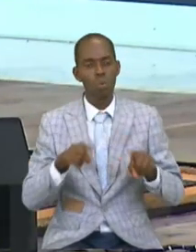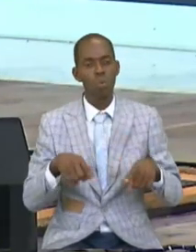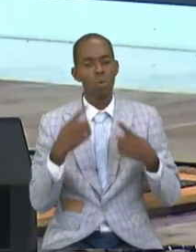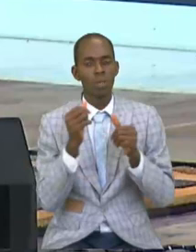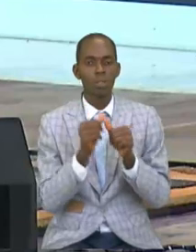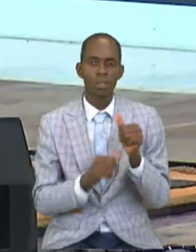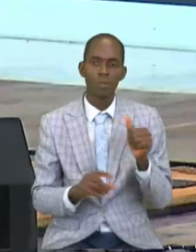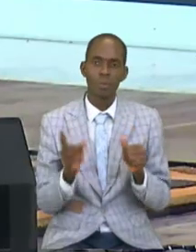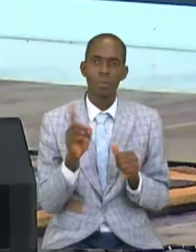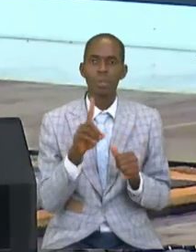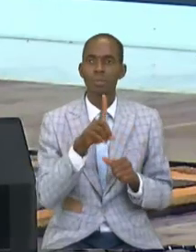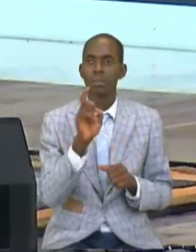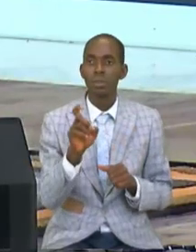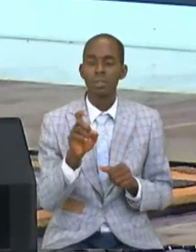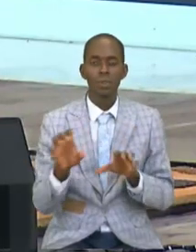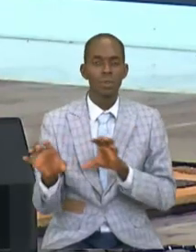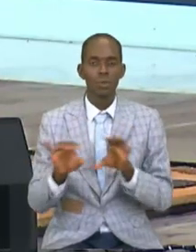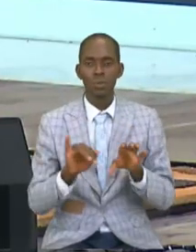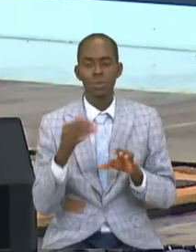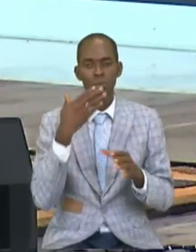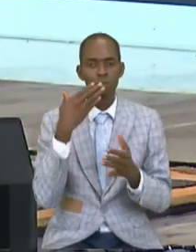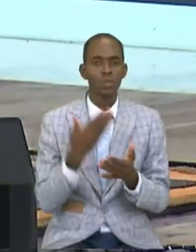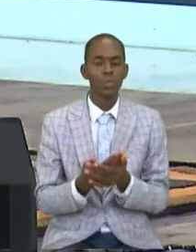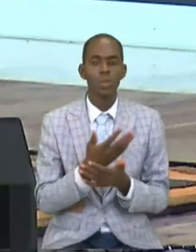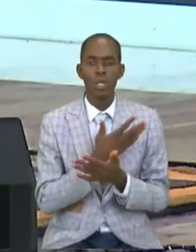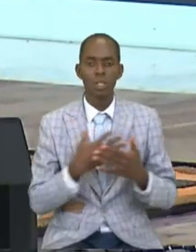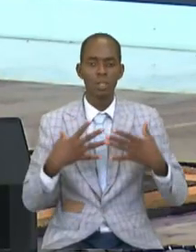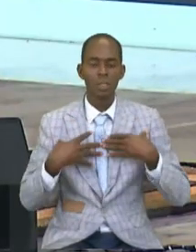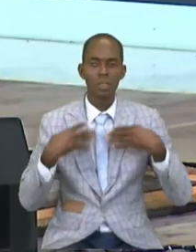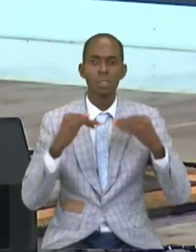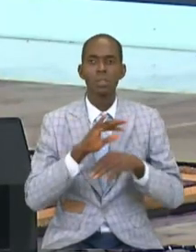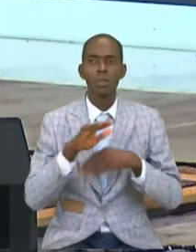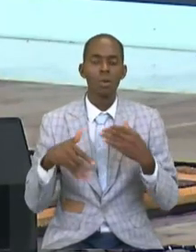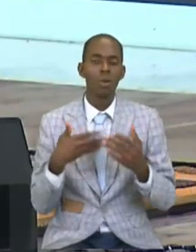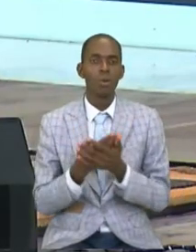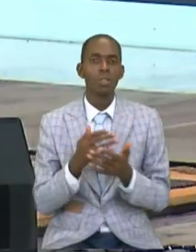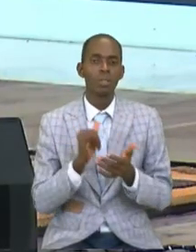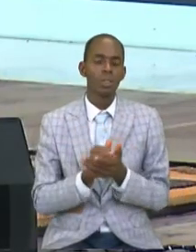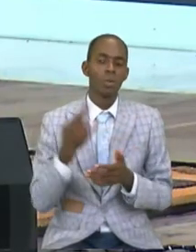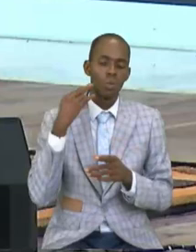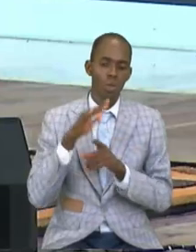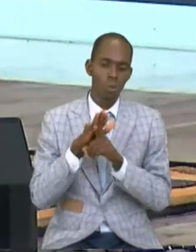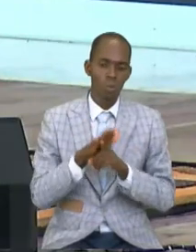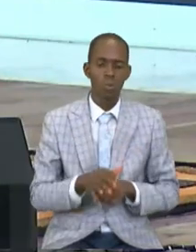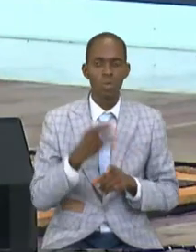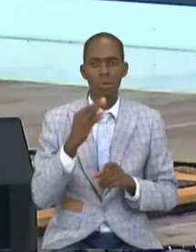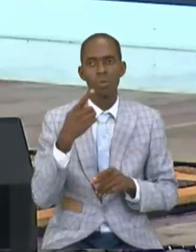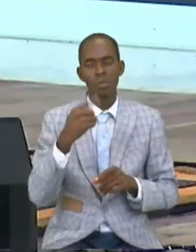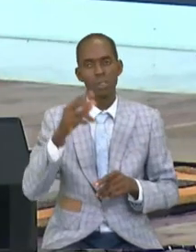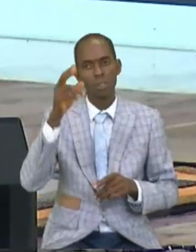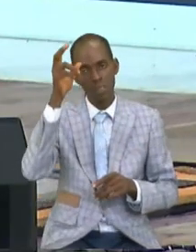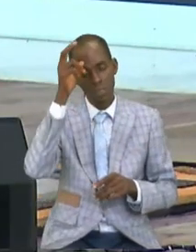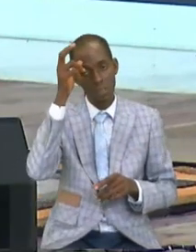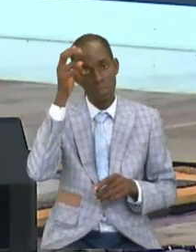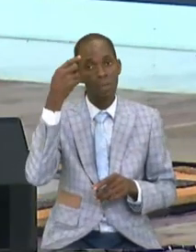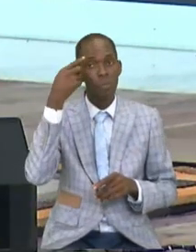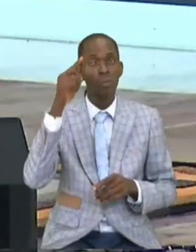qui allait de lieu en lieu, faisant du bien et guérissant tous ceux qui étaient sous l'empire du